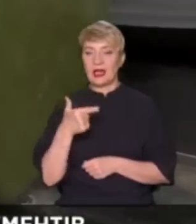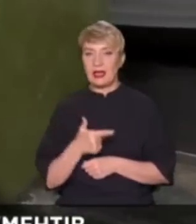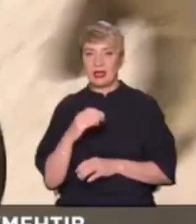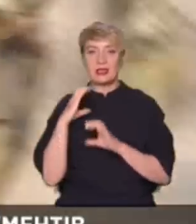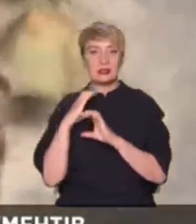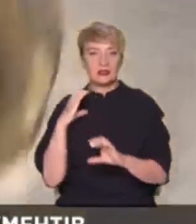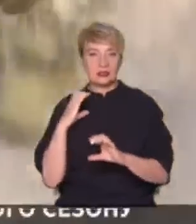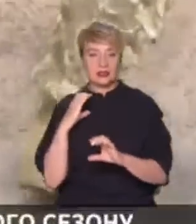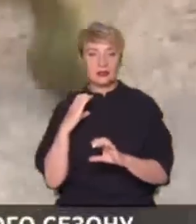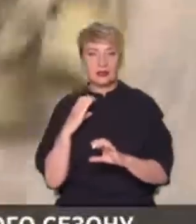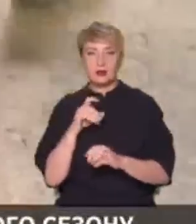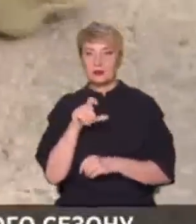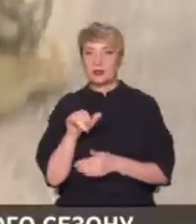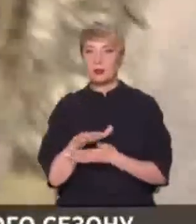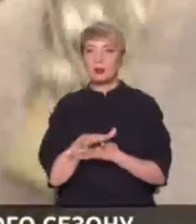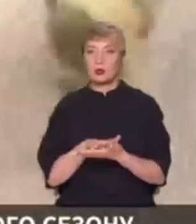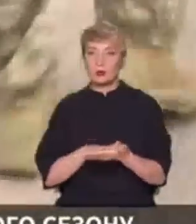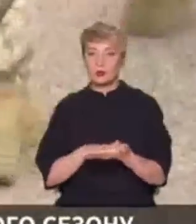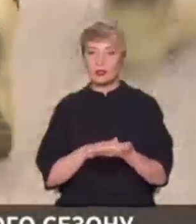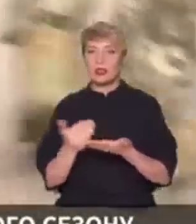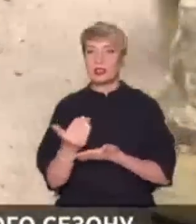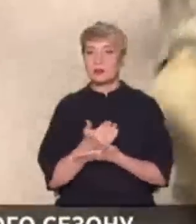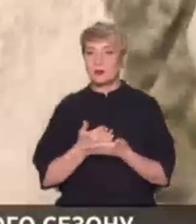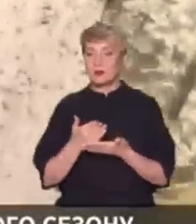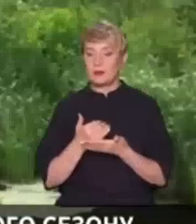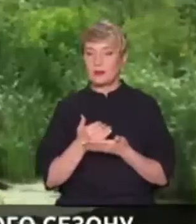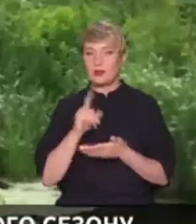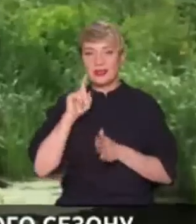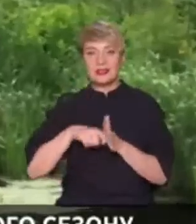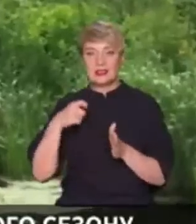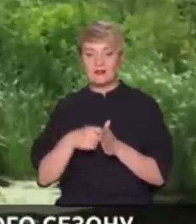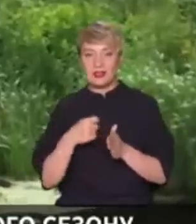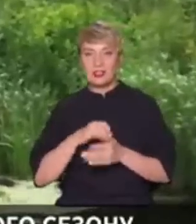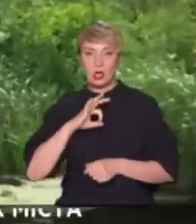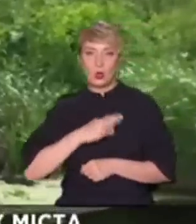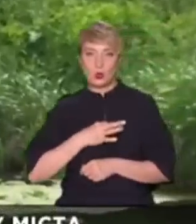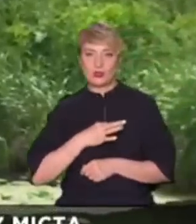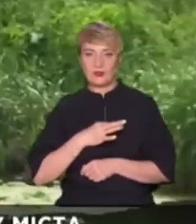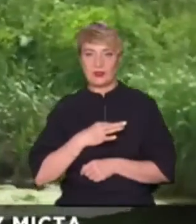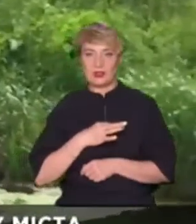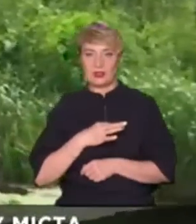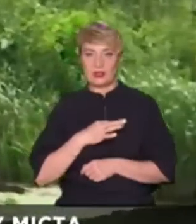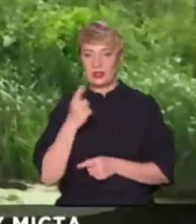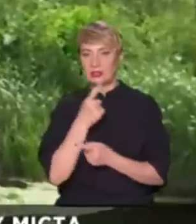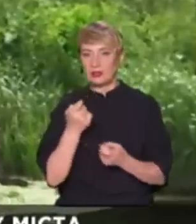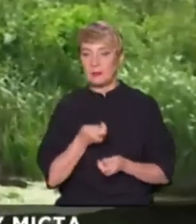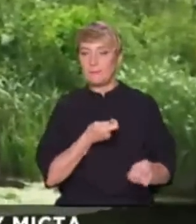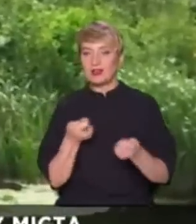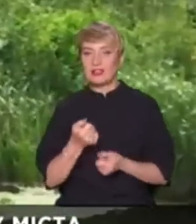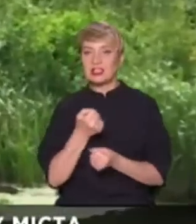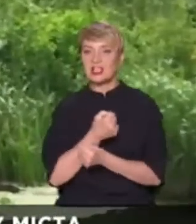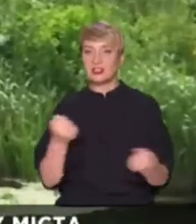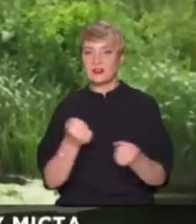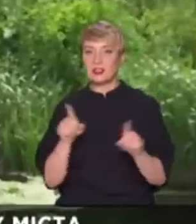Хлопці зачаїлися та продовжували збирати розвіддані про ворога. Нам привезли взривчатку для того, щоб можна